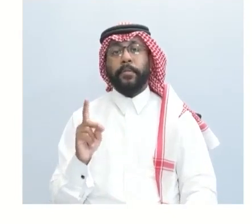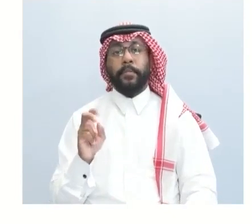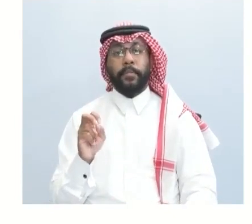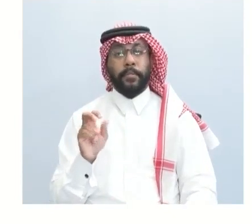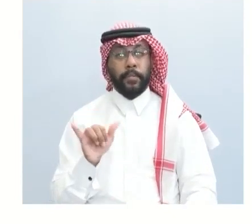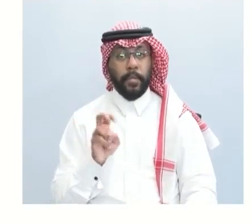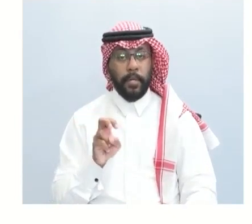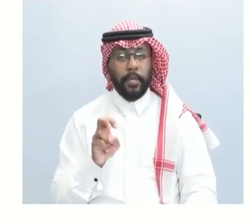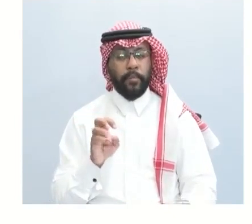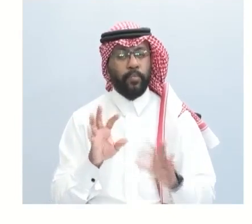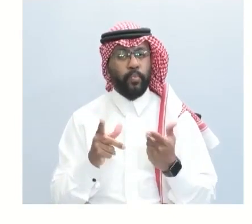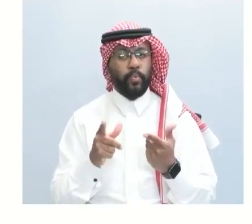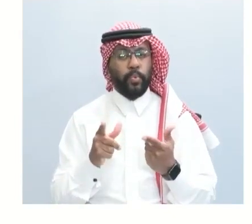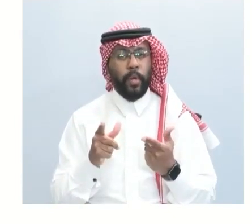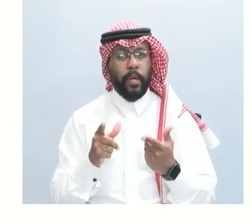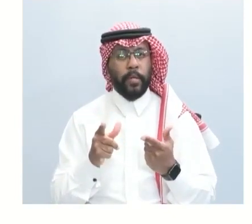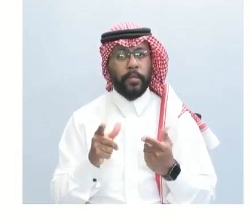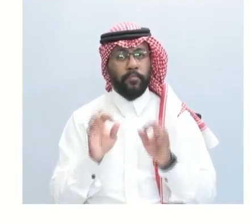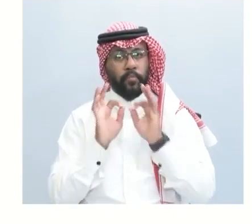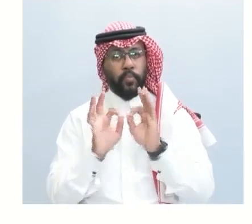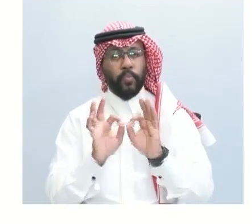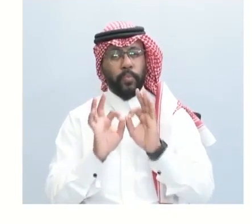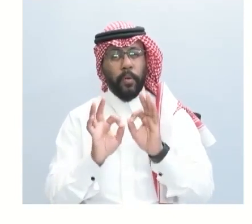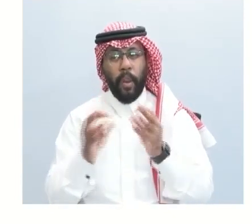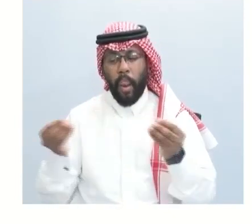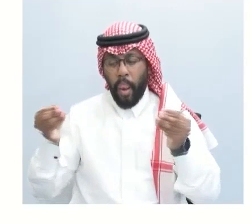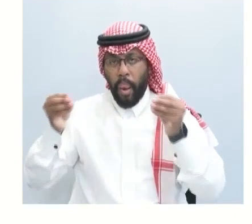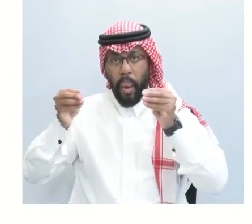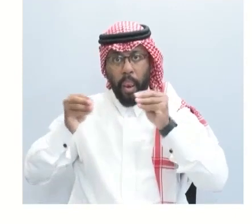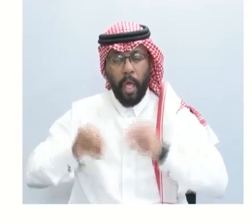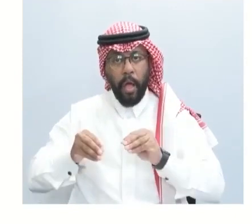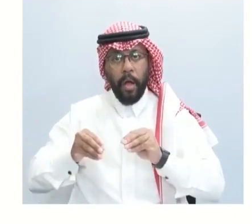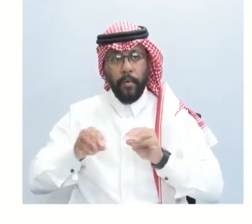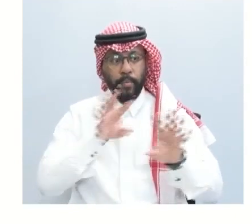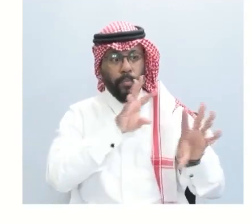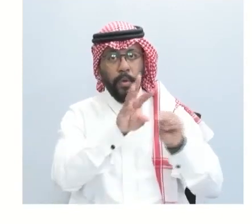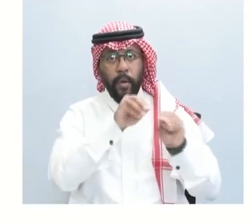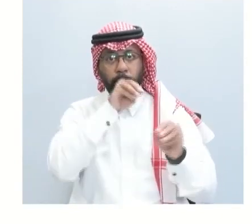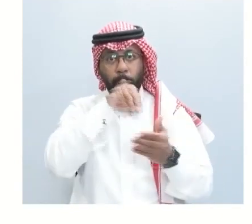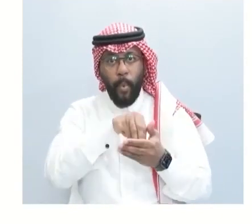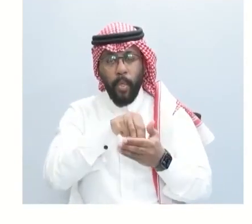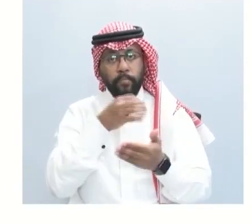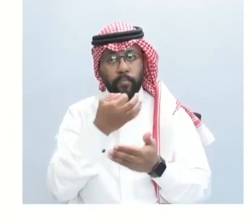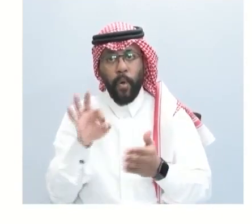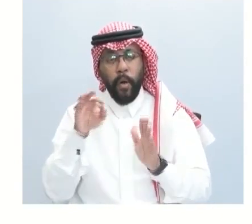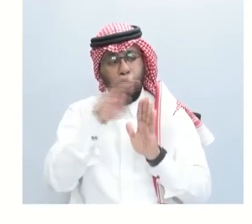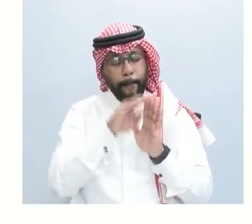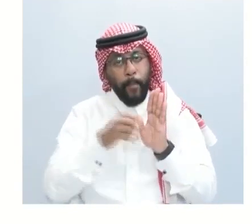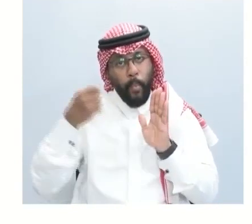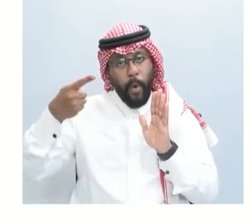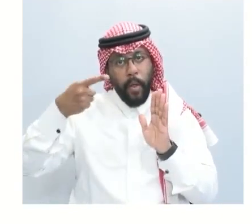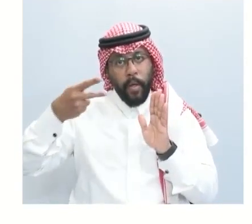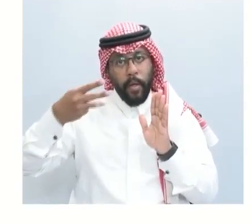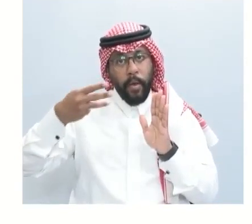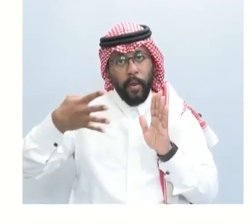مهاراتها الادله ايضا الحجج والبراهين كذلك الاقتباسات والتسلسل المنطقي